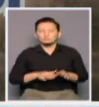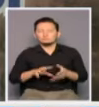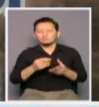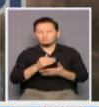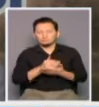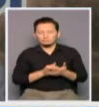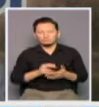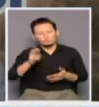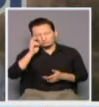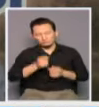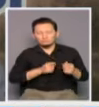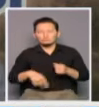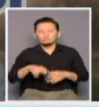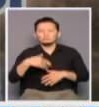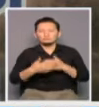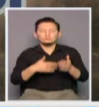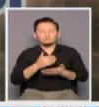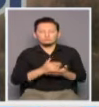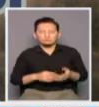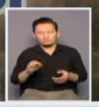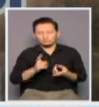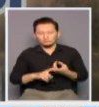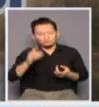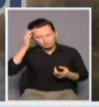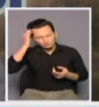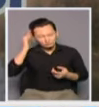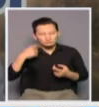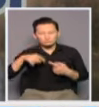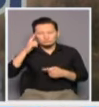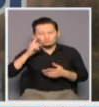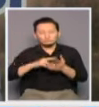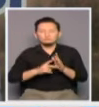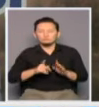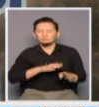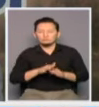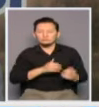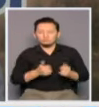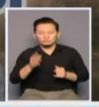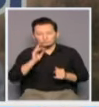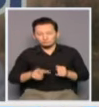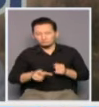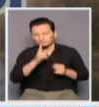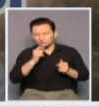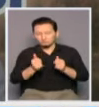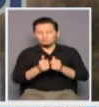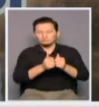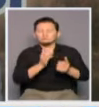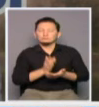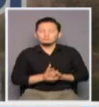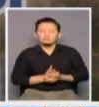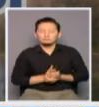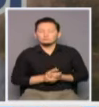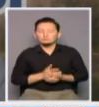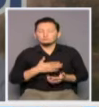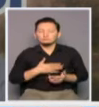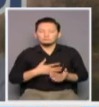статьи главы государства Рухани Жангру. Мы считаем это очень символично, так как вдоль реки Урал находится ряд